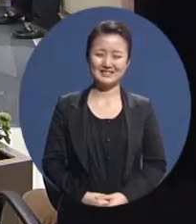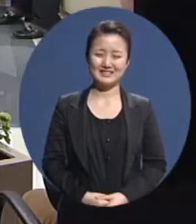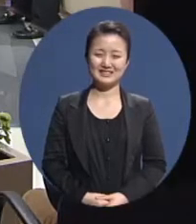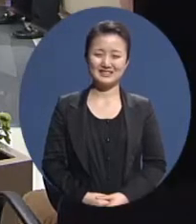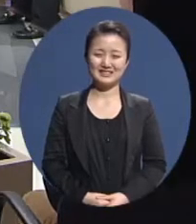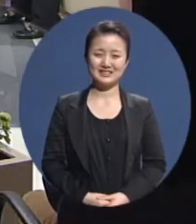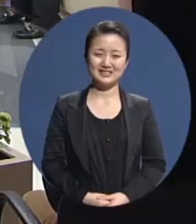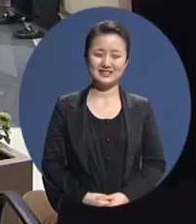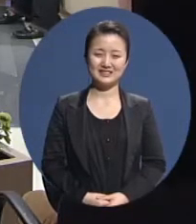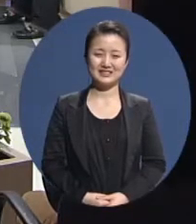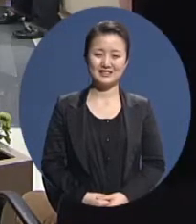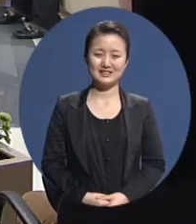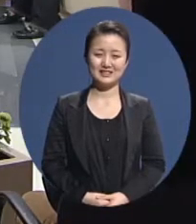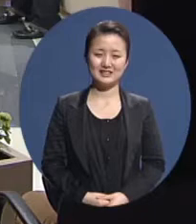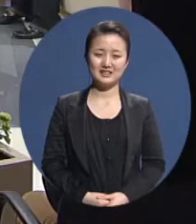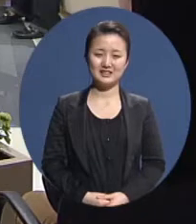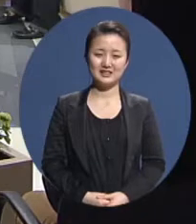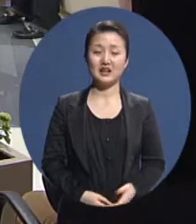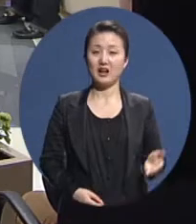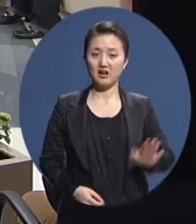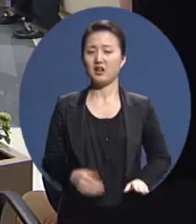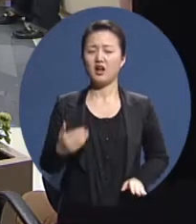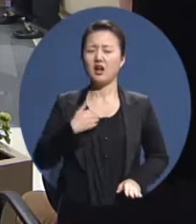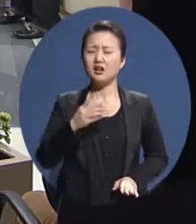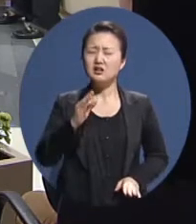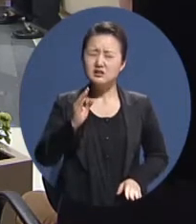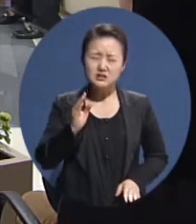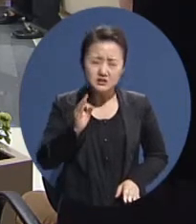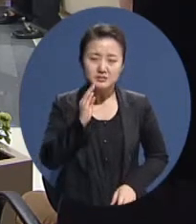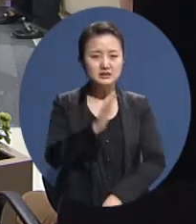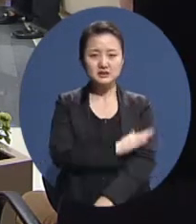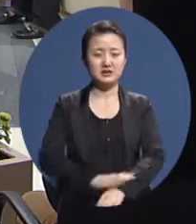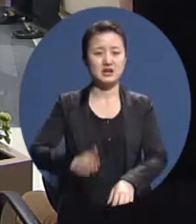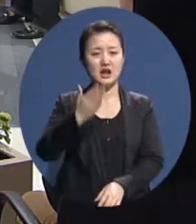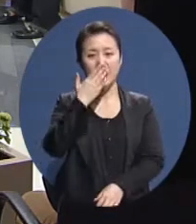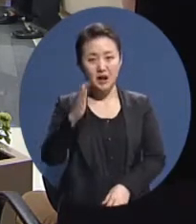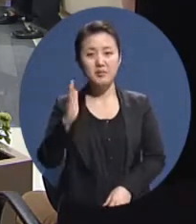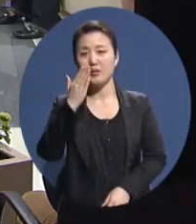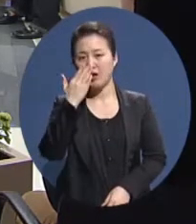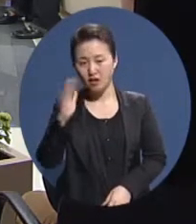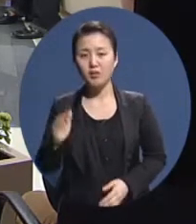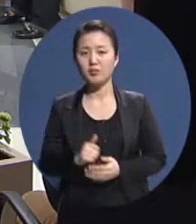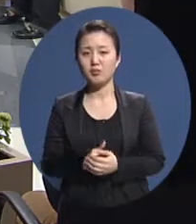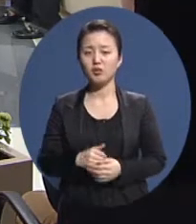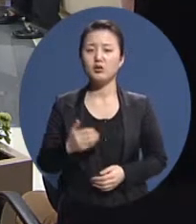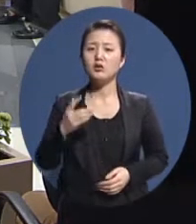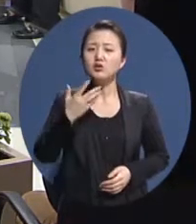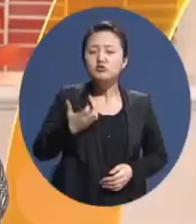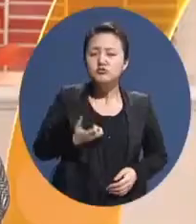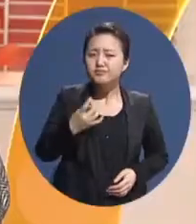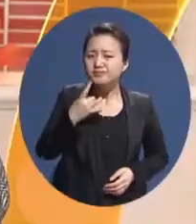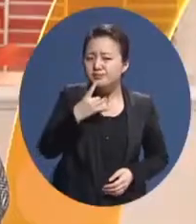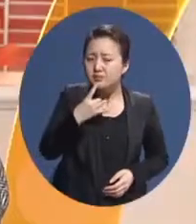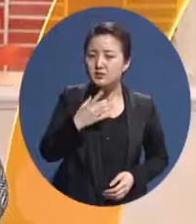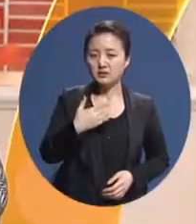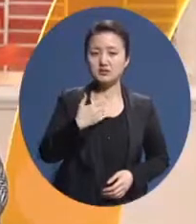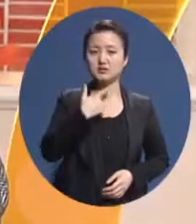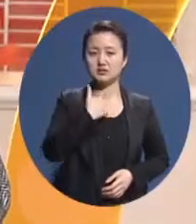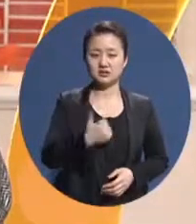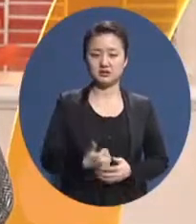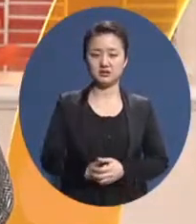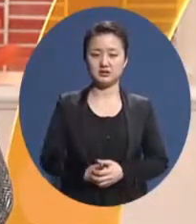근데 저도 정말 안 먹고 제가 하루 종일 뭘 갖고 연명을 하나 이제 그럴 정도고 저는 뭐 부끄러운